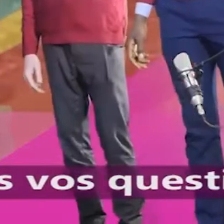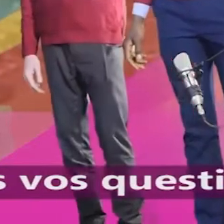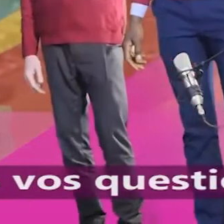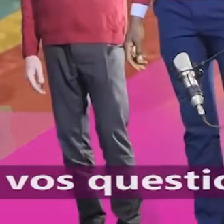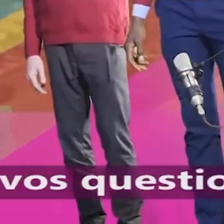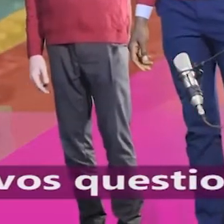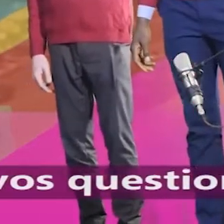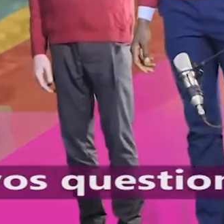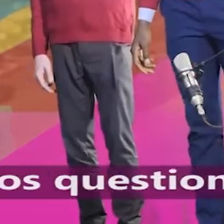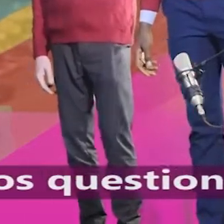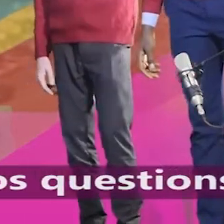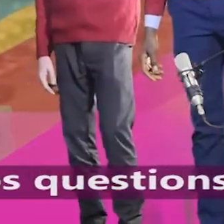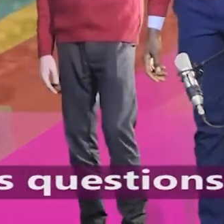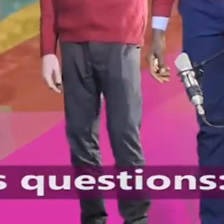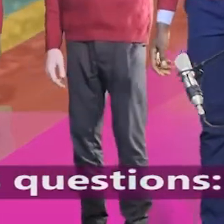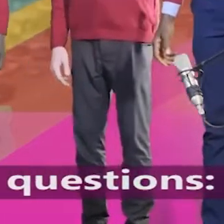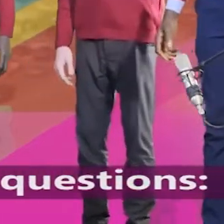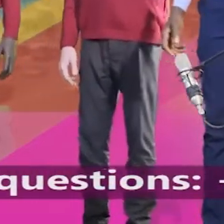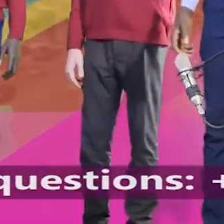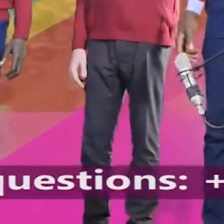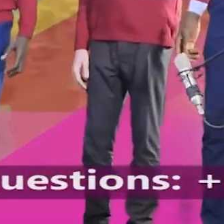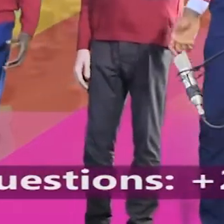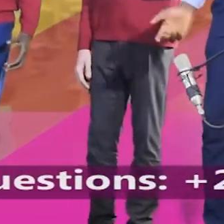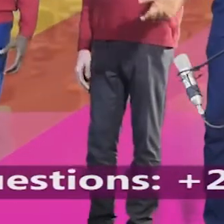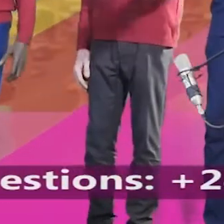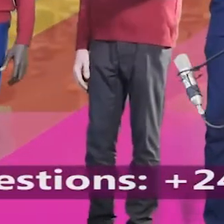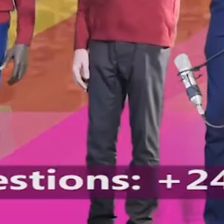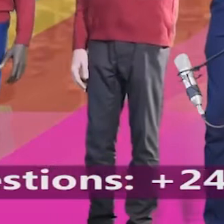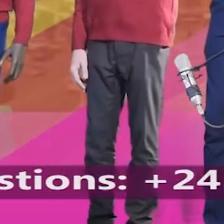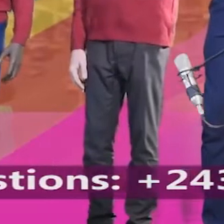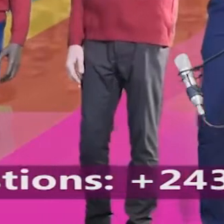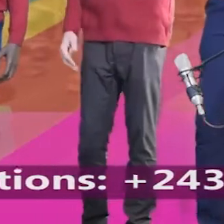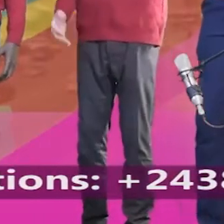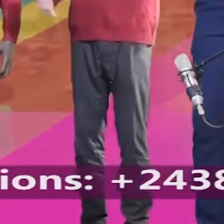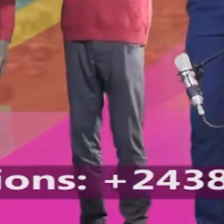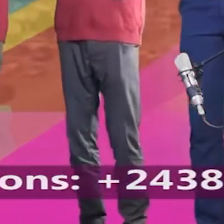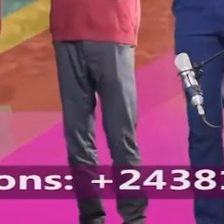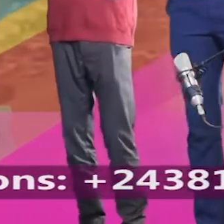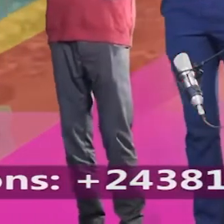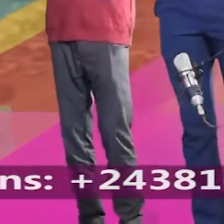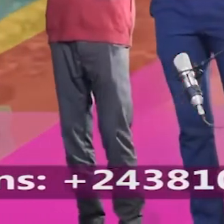Mwena lububamu Mwena tegida